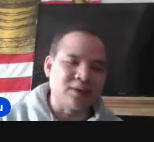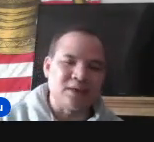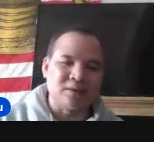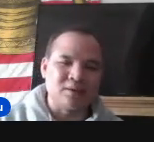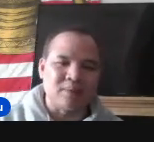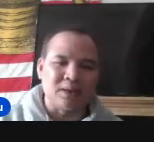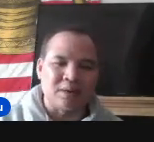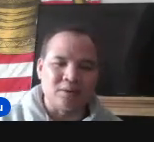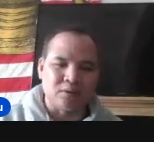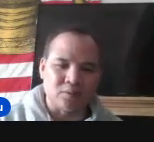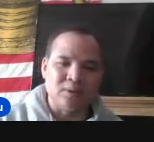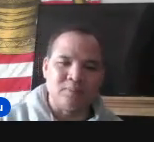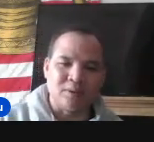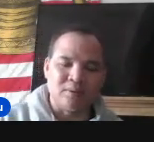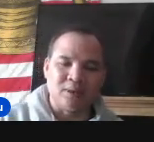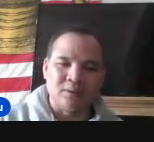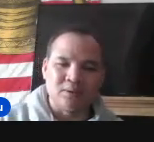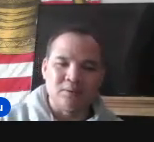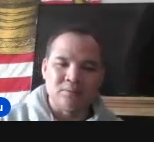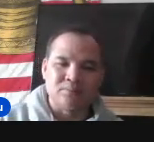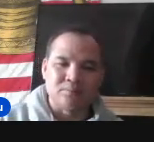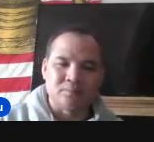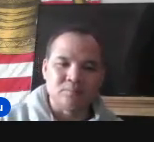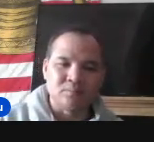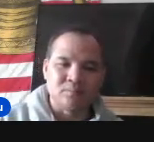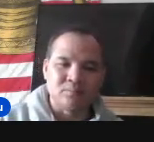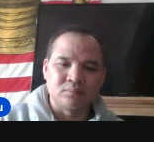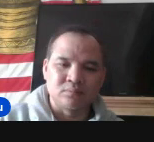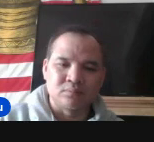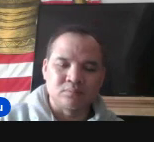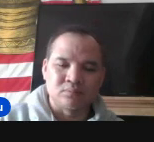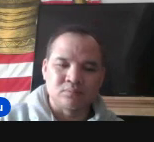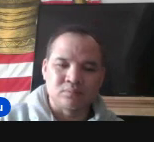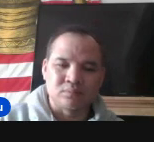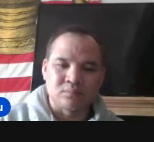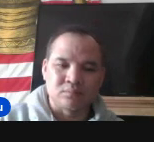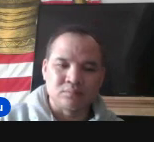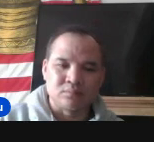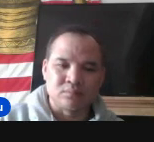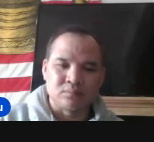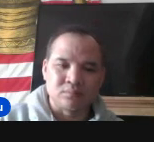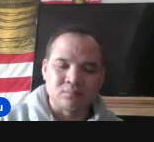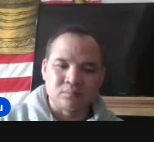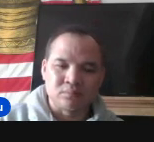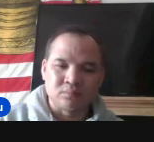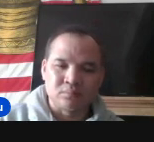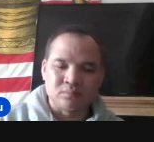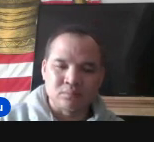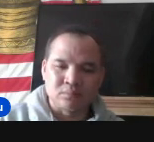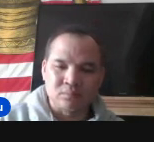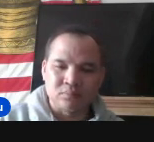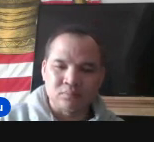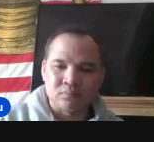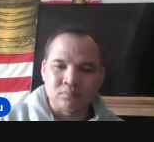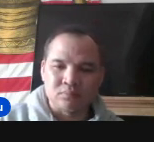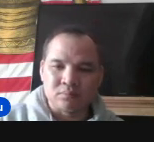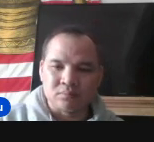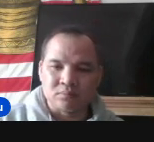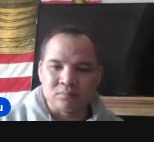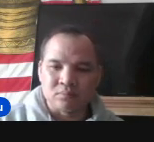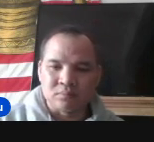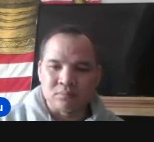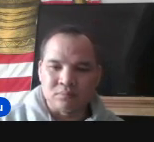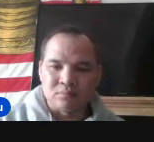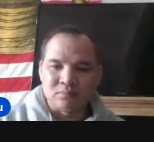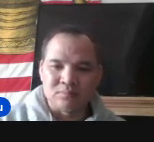จ ะ ต่อรอง กันยังไง แล้วจะเป็นต ั วกำหนดการส ู้ รบคร ั้ งนี้ยังไงสำหรับอำนาจจีนที่เข้ามา สตุ้งสตางเนี่ยมันกำหนดทิศท